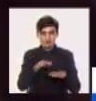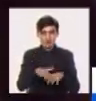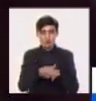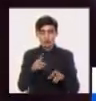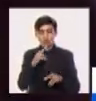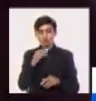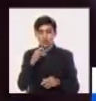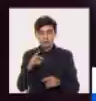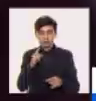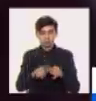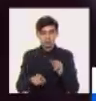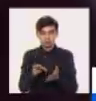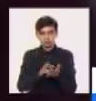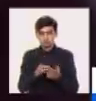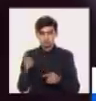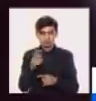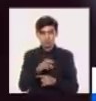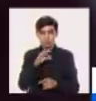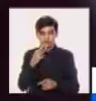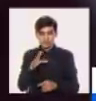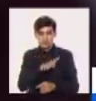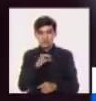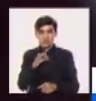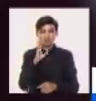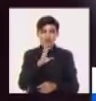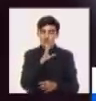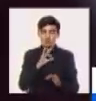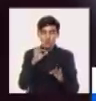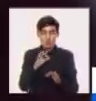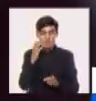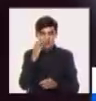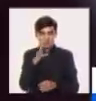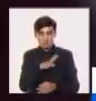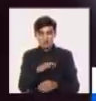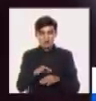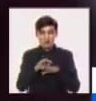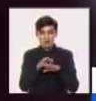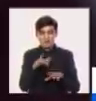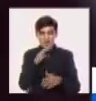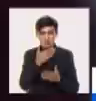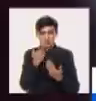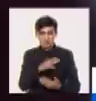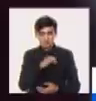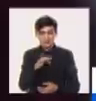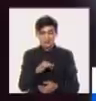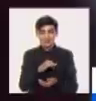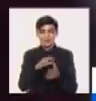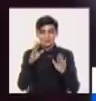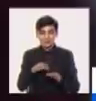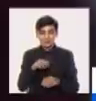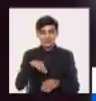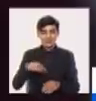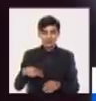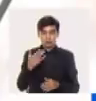орталығына дереу жедел жәрдем келгенмен аяғы ауыр әйелді перзентханаға жеткізуге уақыт болмаған. Осылайша орталық директорының